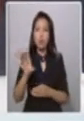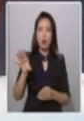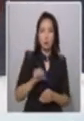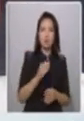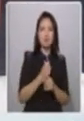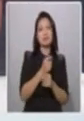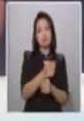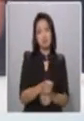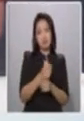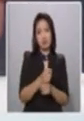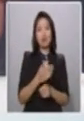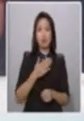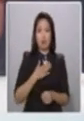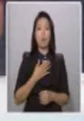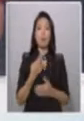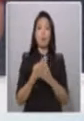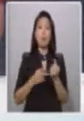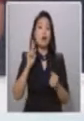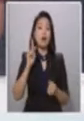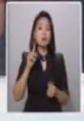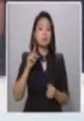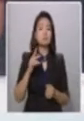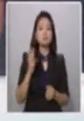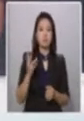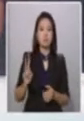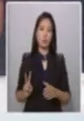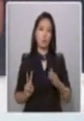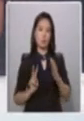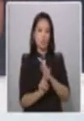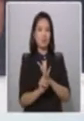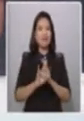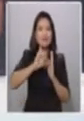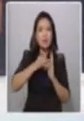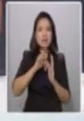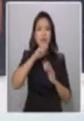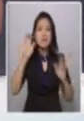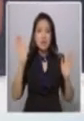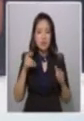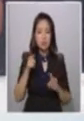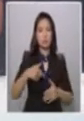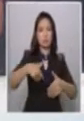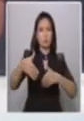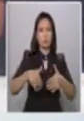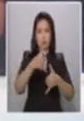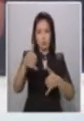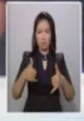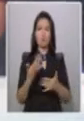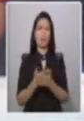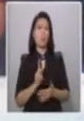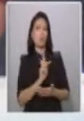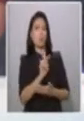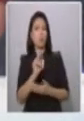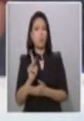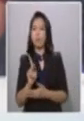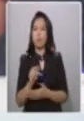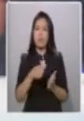คู่ข่าวกัมพูรัชนีค่ะลงพื้นที่อำเภอหนองมะมงจังหวัดชัยนาทนะคะที่นั่นนะคะมีชาวบ้านหลายคนไปกู้หนี้ยืมสินเป็นหนี้น